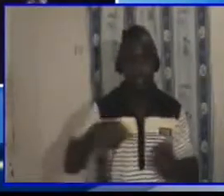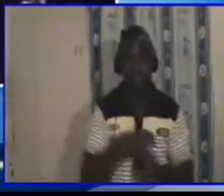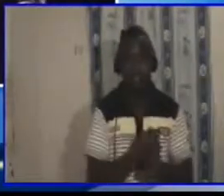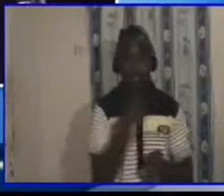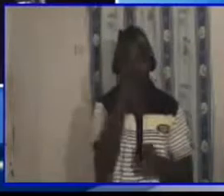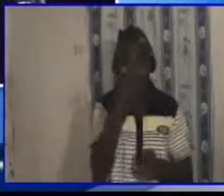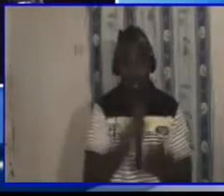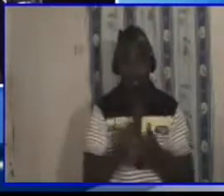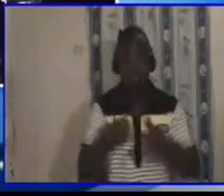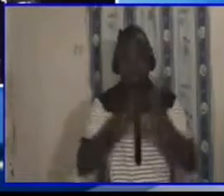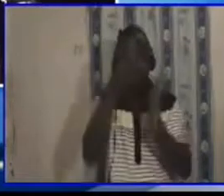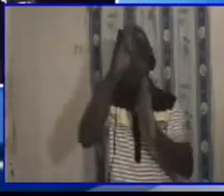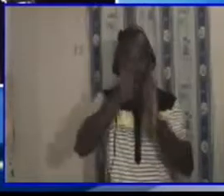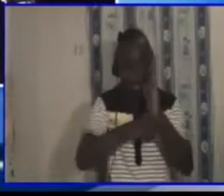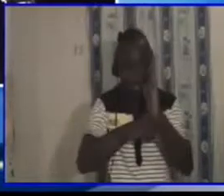compreso